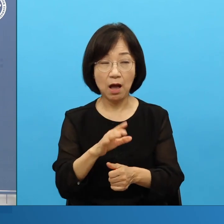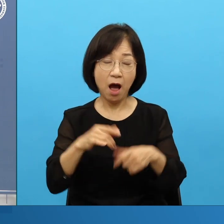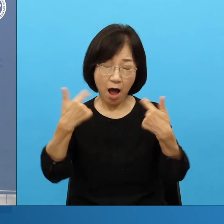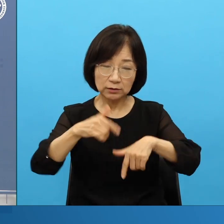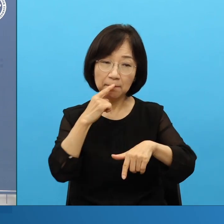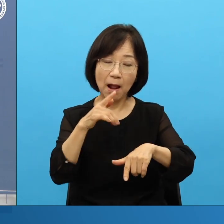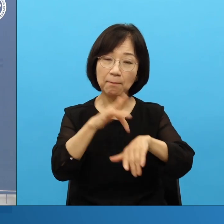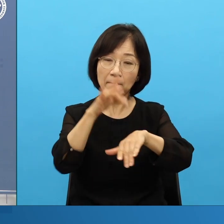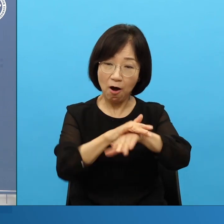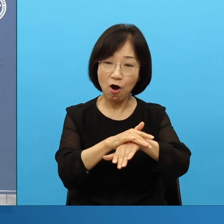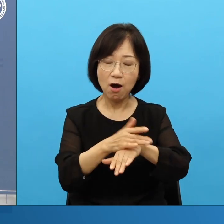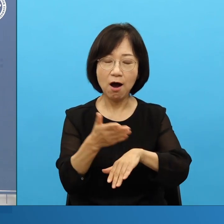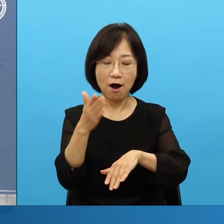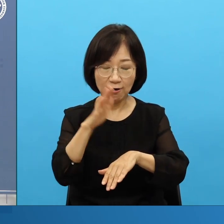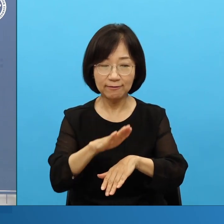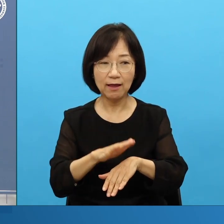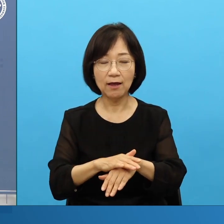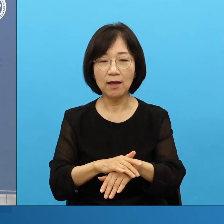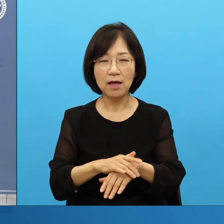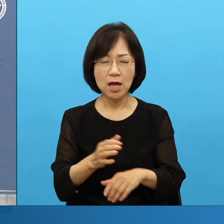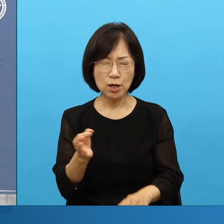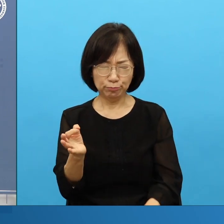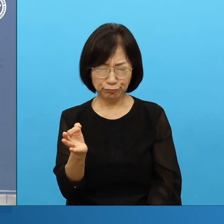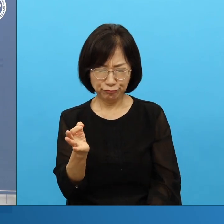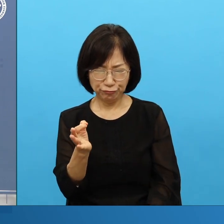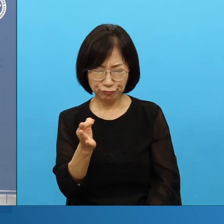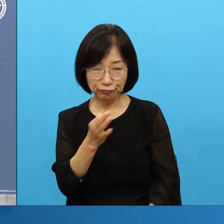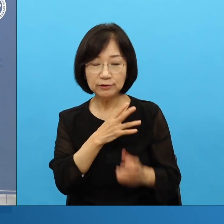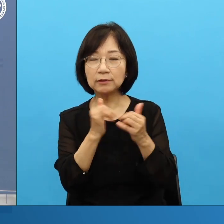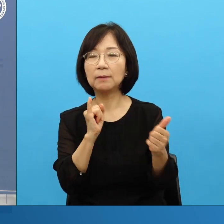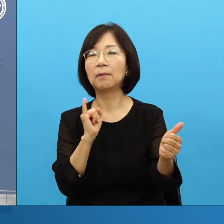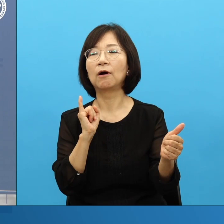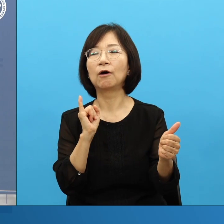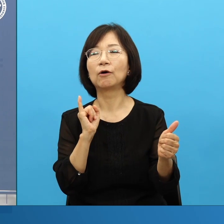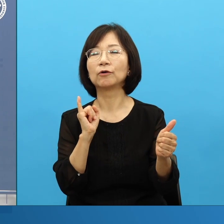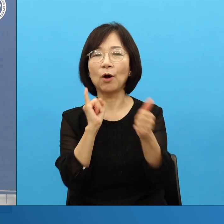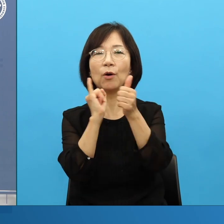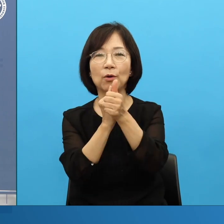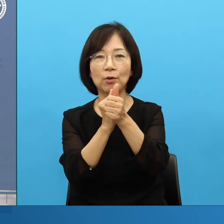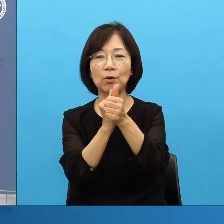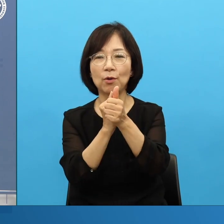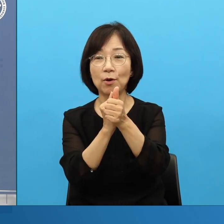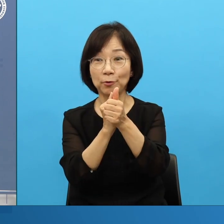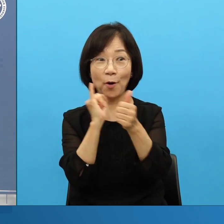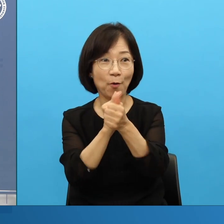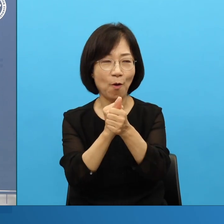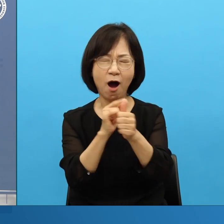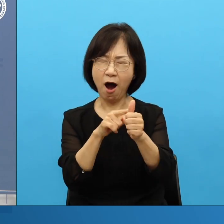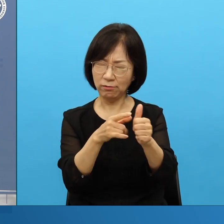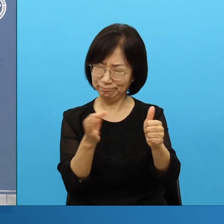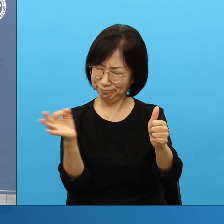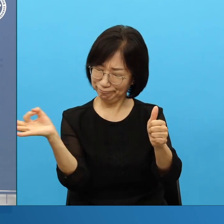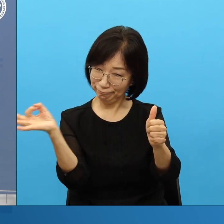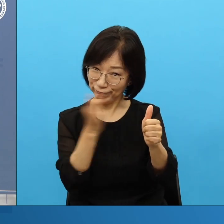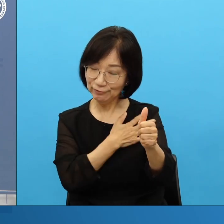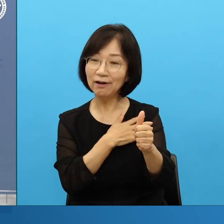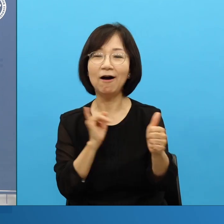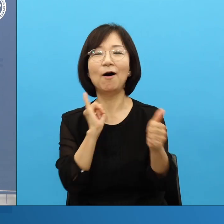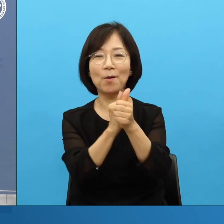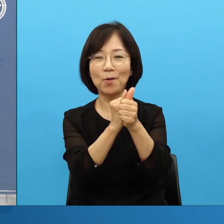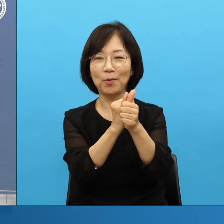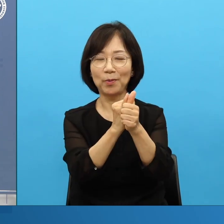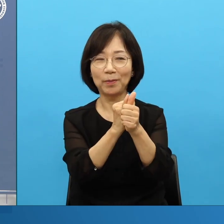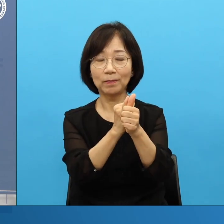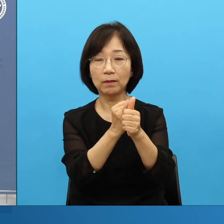to one of a conglomerate family. 1년도 안 갔어요. 사라져 버렸어요. And she was 사람이 kicked out. 사라져버렸어요. She disappeared after about a